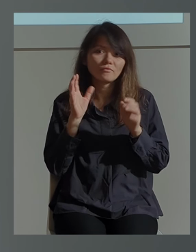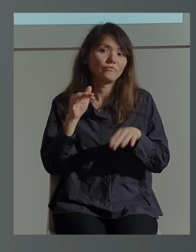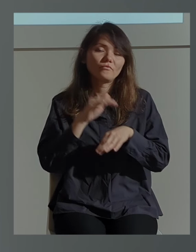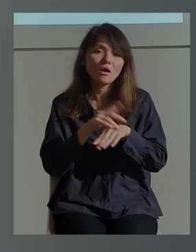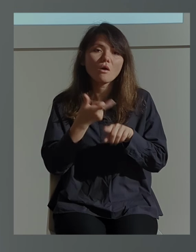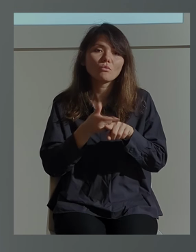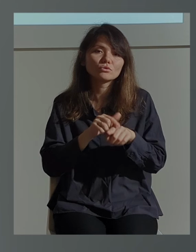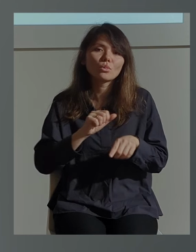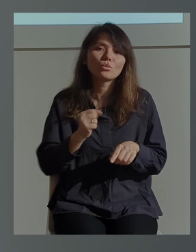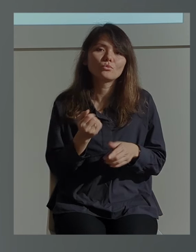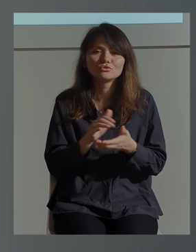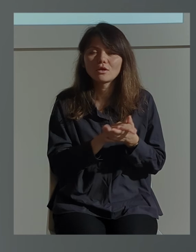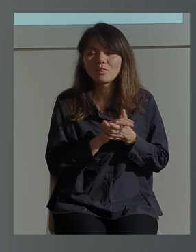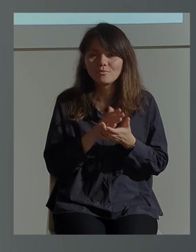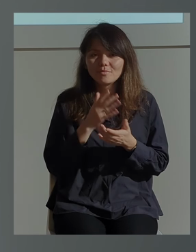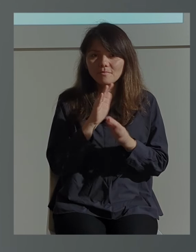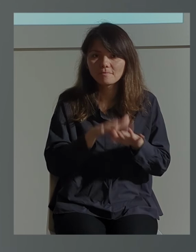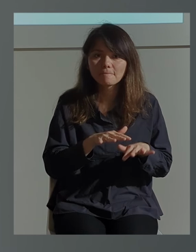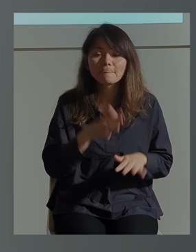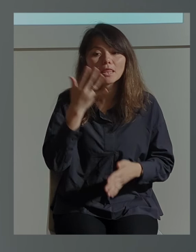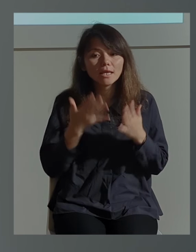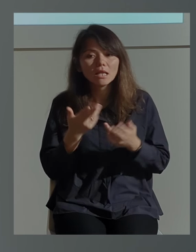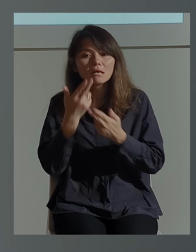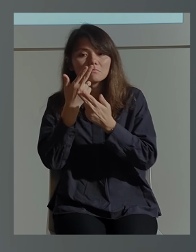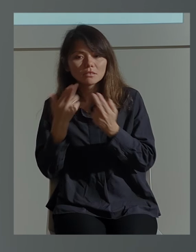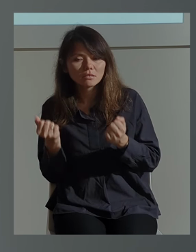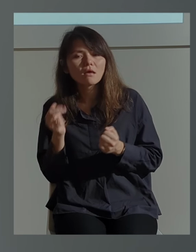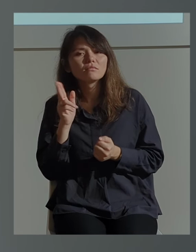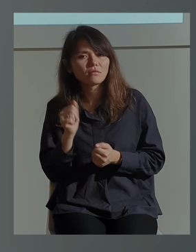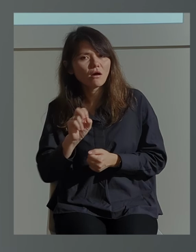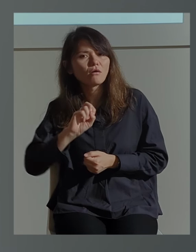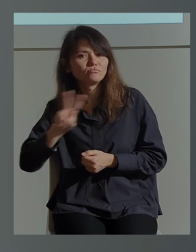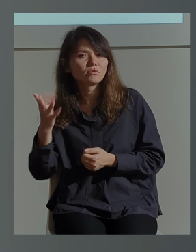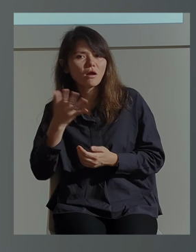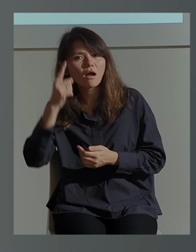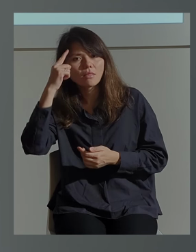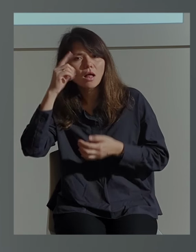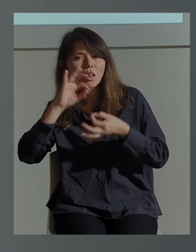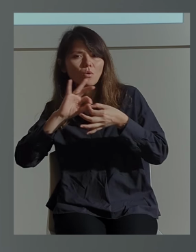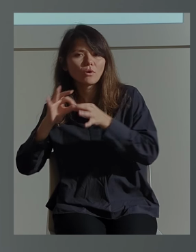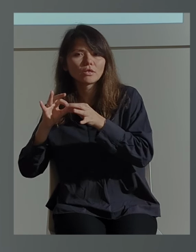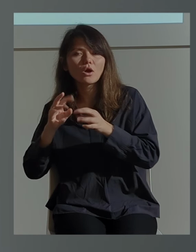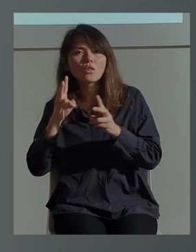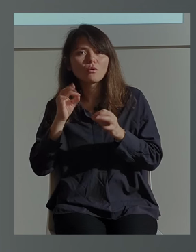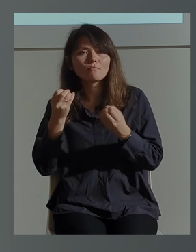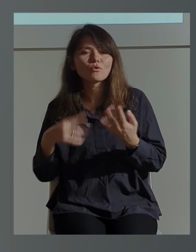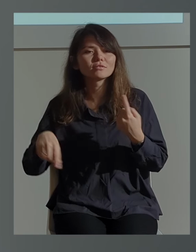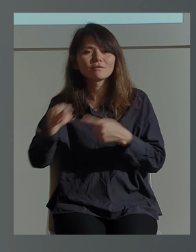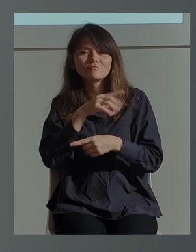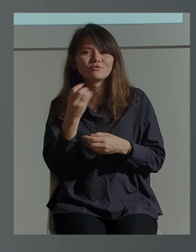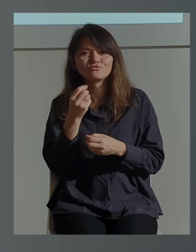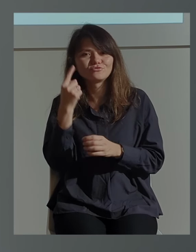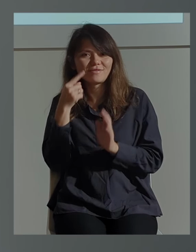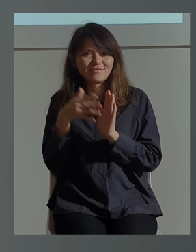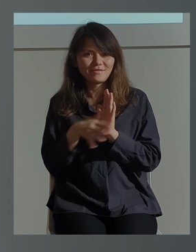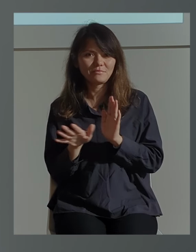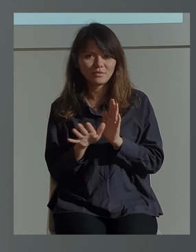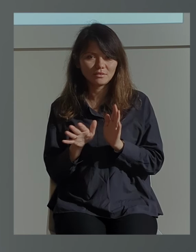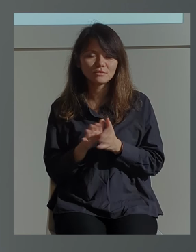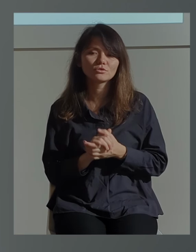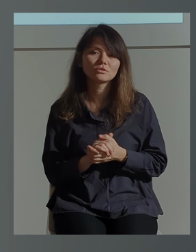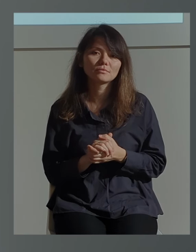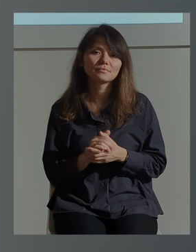местом либо признать что за этим есть какая-то логика но просто она для нас непостижимо и в этом